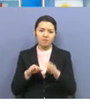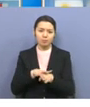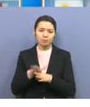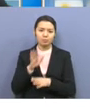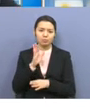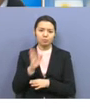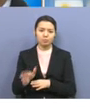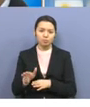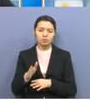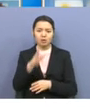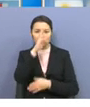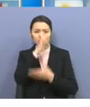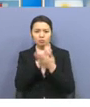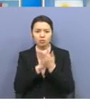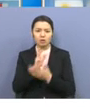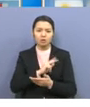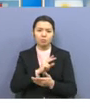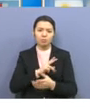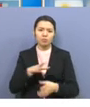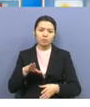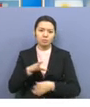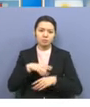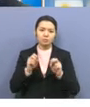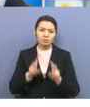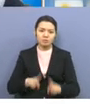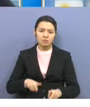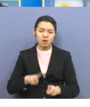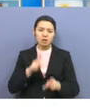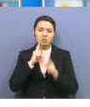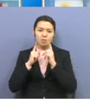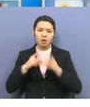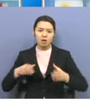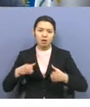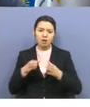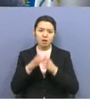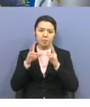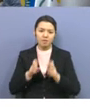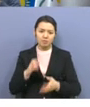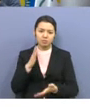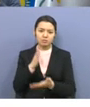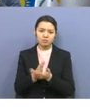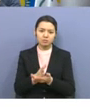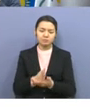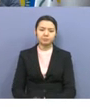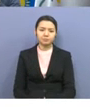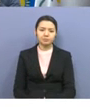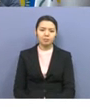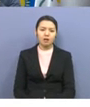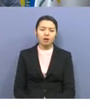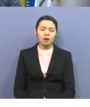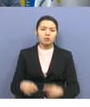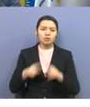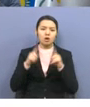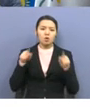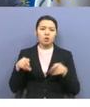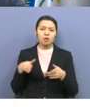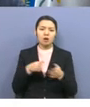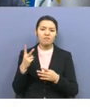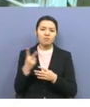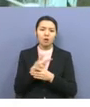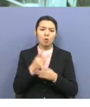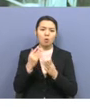Халық пен мемлекеттік қызметшілердің басын біріктіретін арнайы мониторинг тобы бар. Жиын барысында жол картасының екінші кезеңін